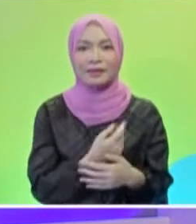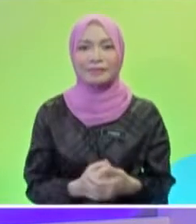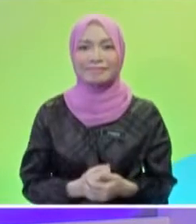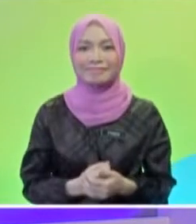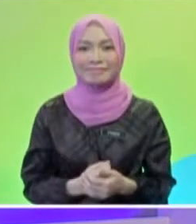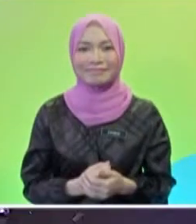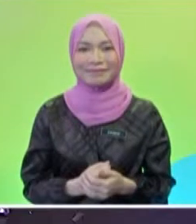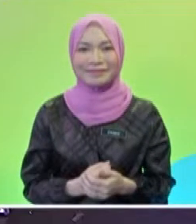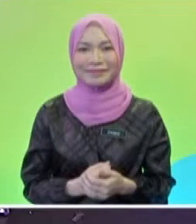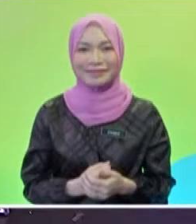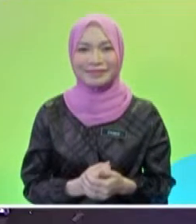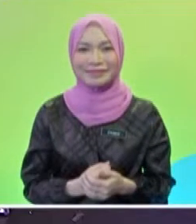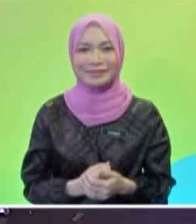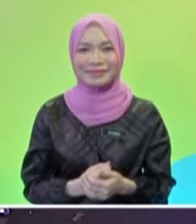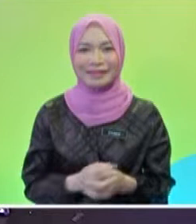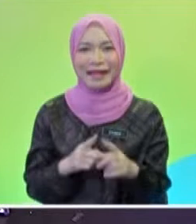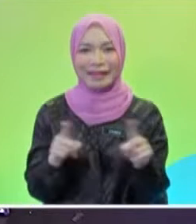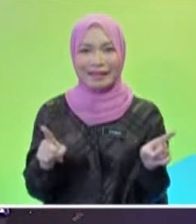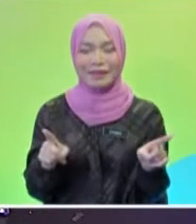termakan usia kita